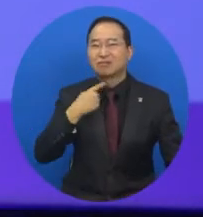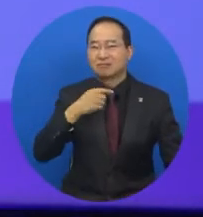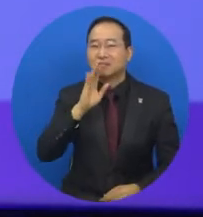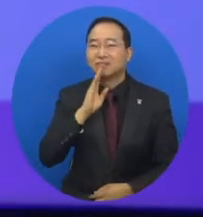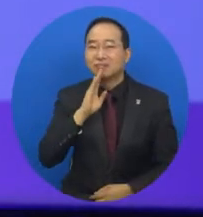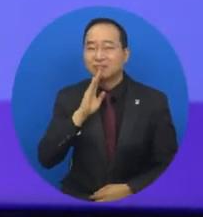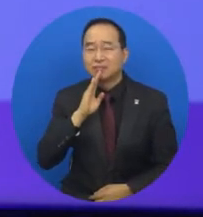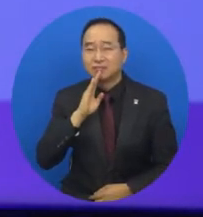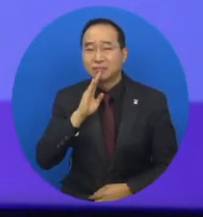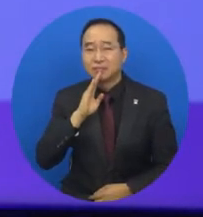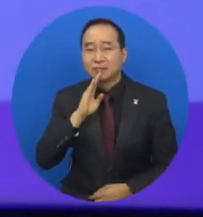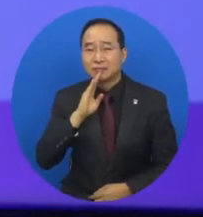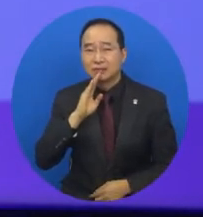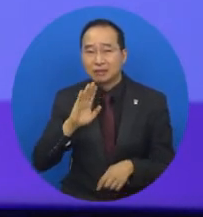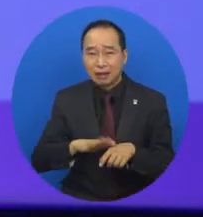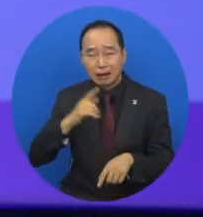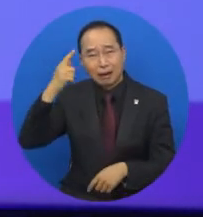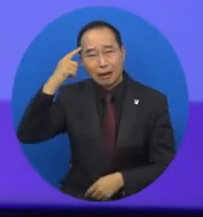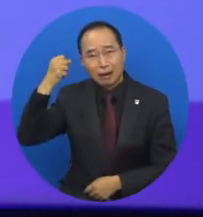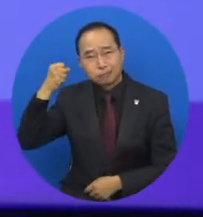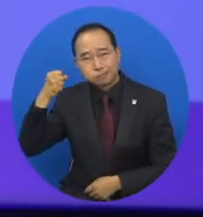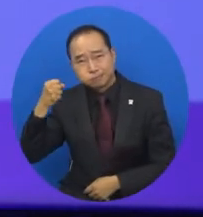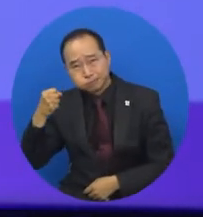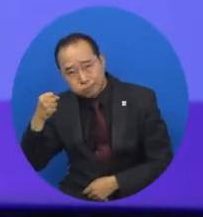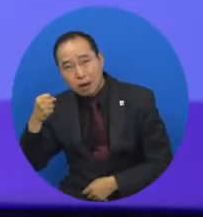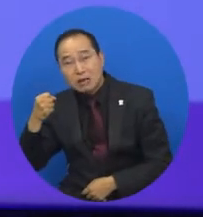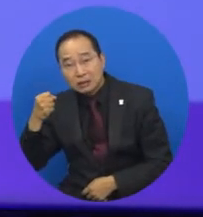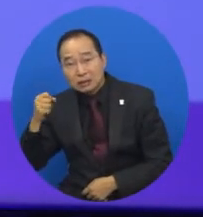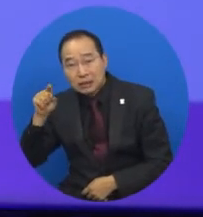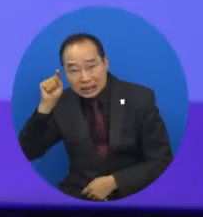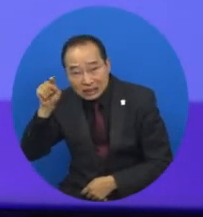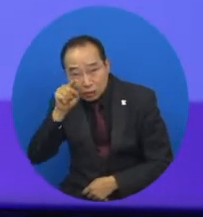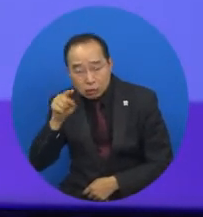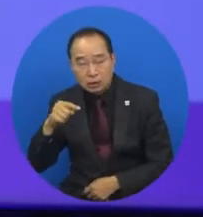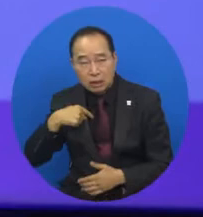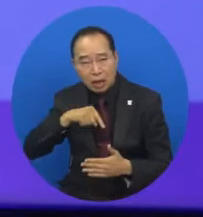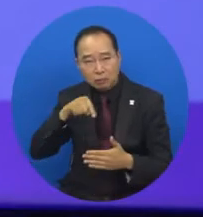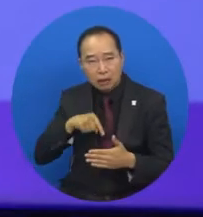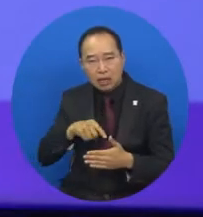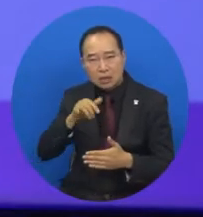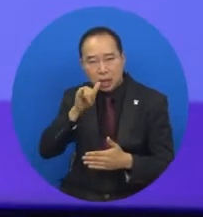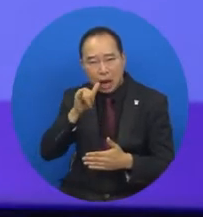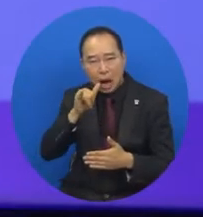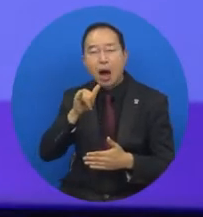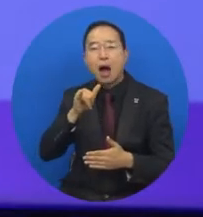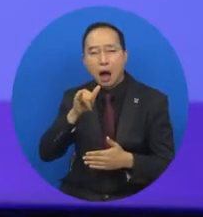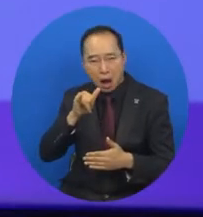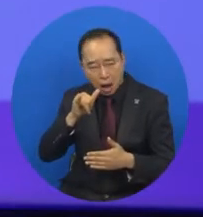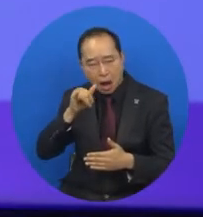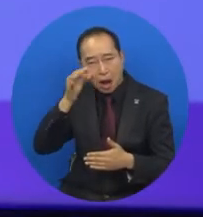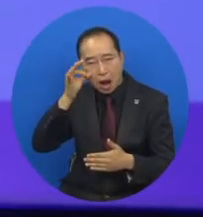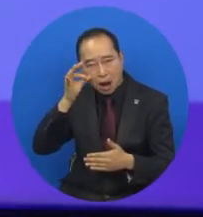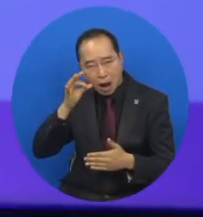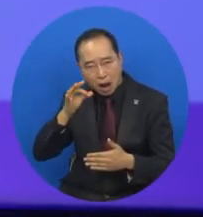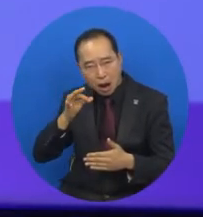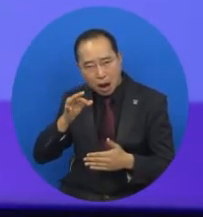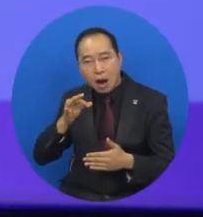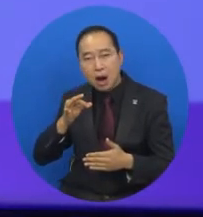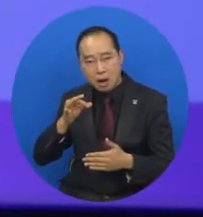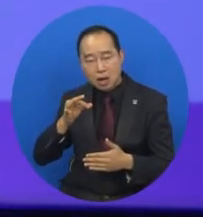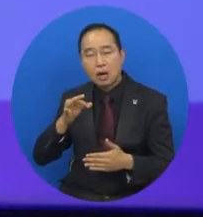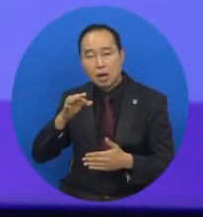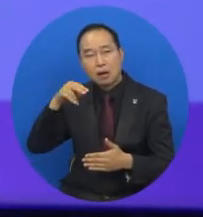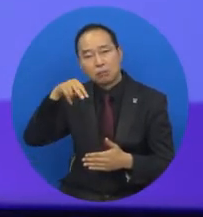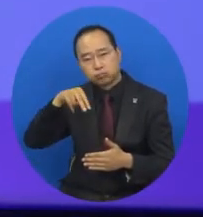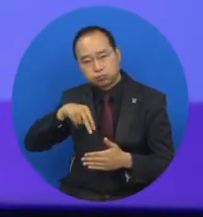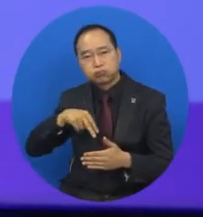오만과 편견 그 모든 것들이 저희 자아의 한 부분이었음을 지금 반추하고 있는